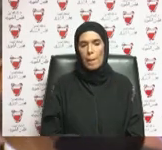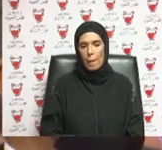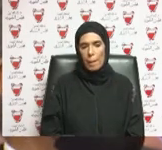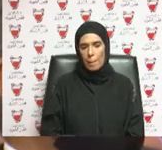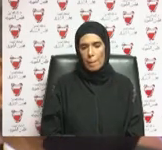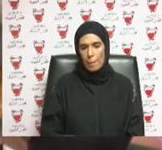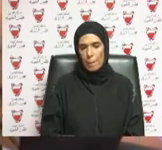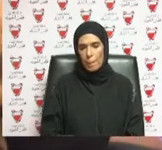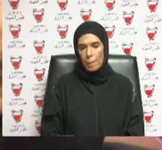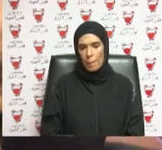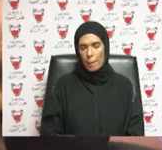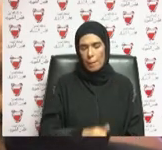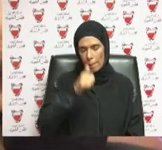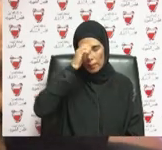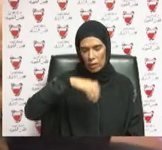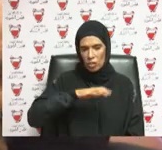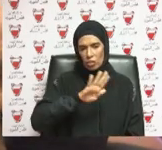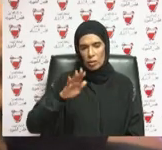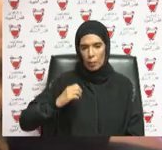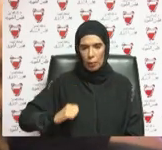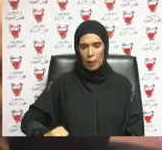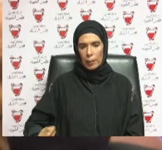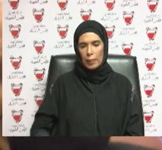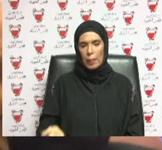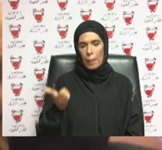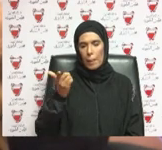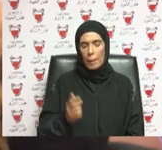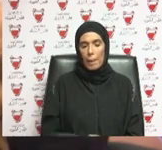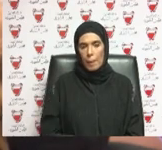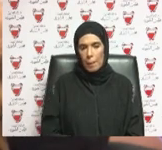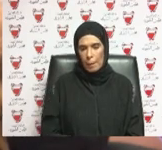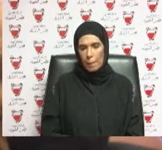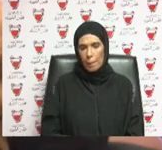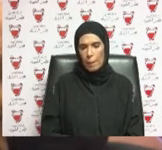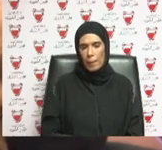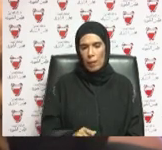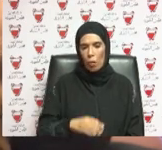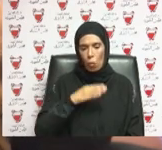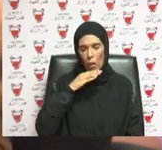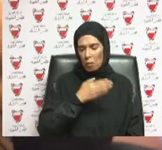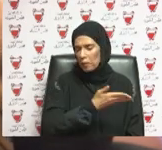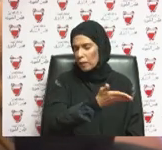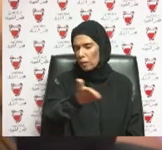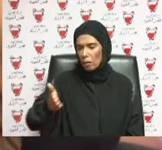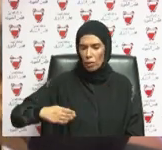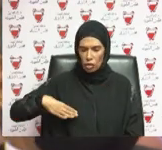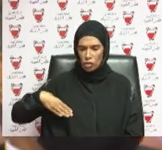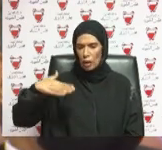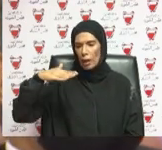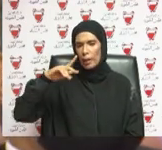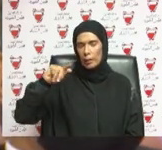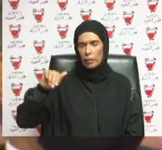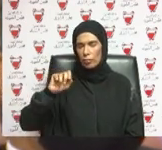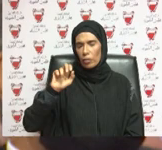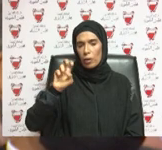وتقدم أيضاً بخالص العزاء لشعب البحرين الغالي، فالفقيد هو والد الجميع. معالي